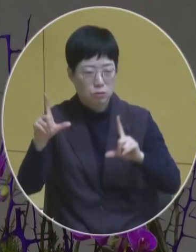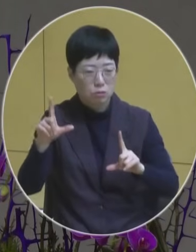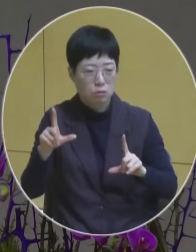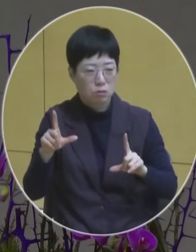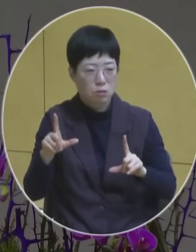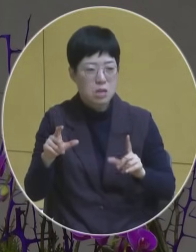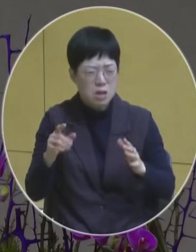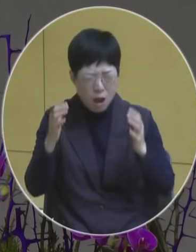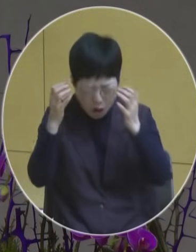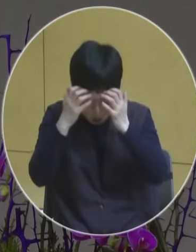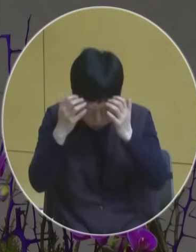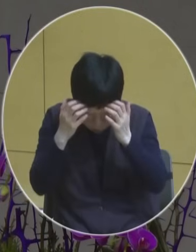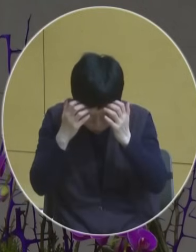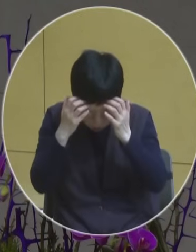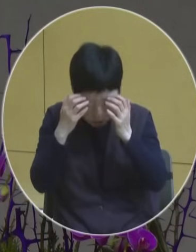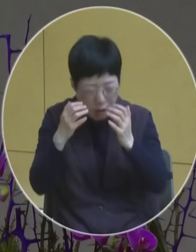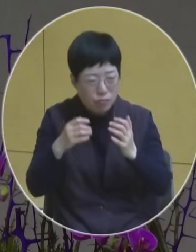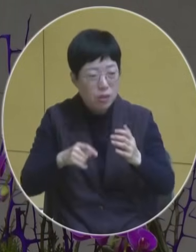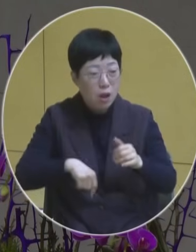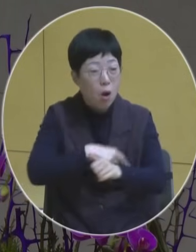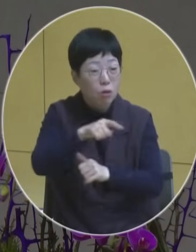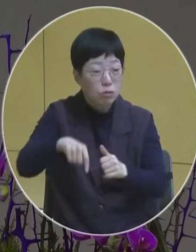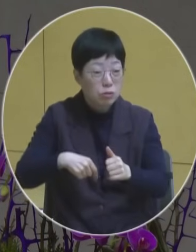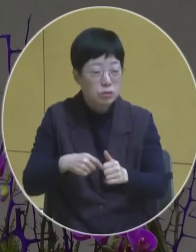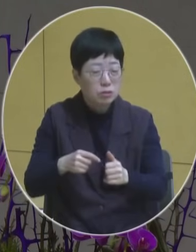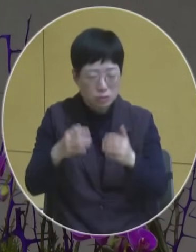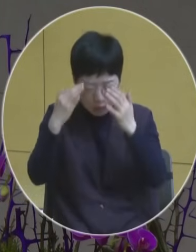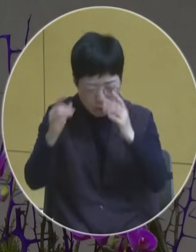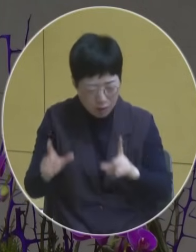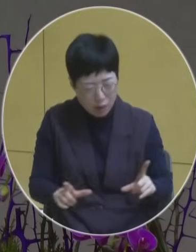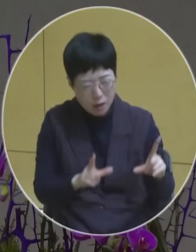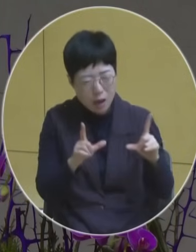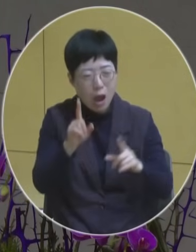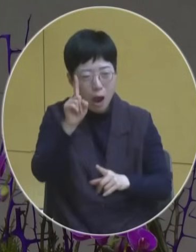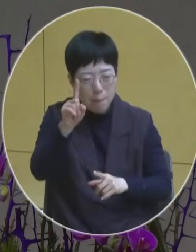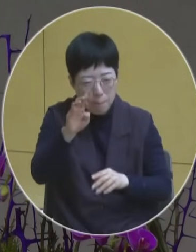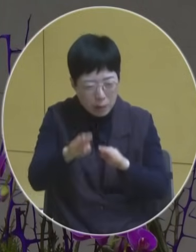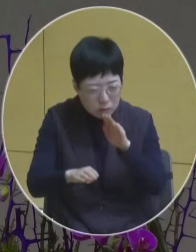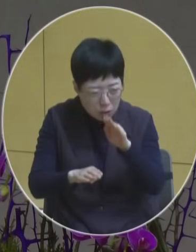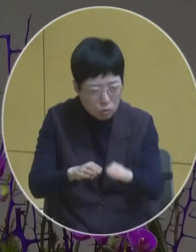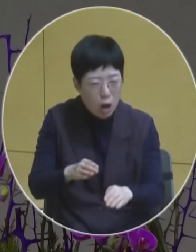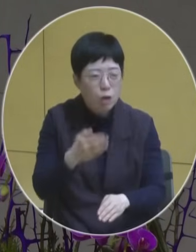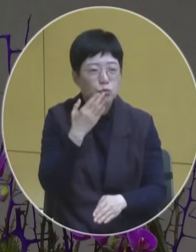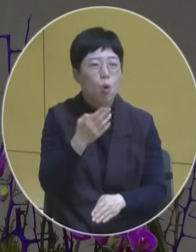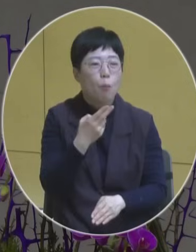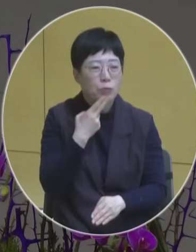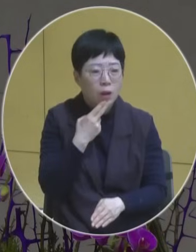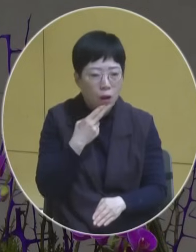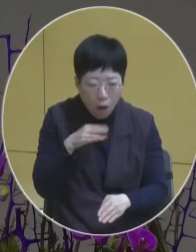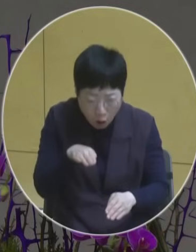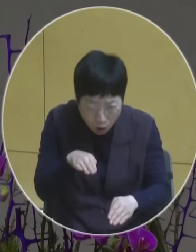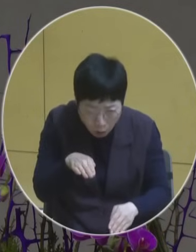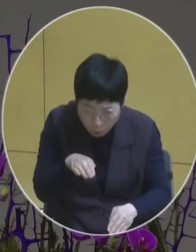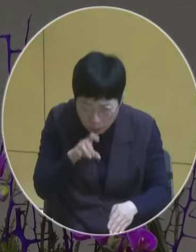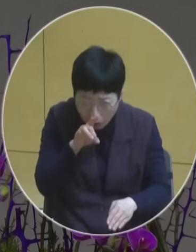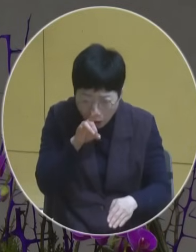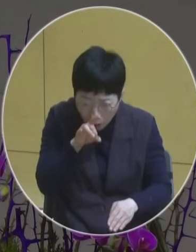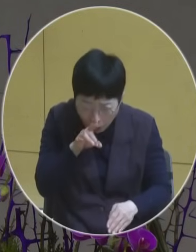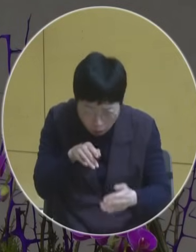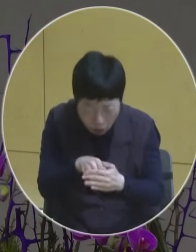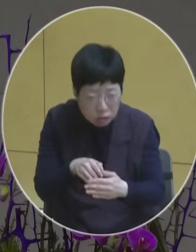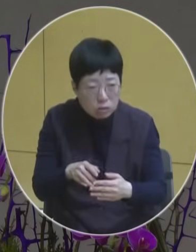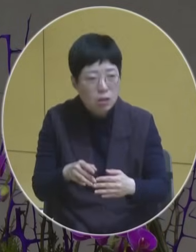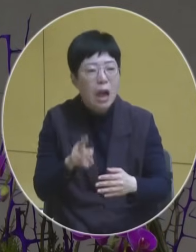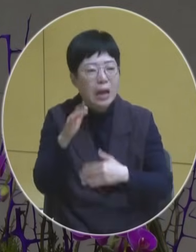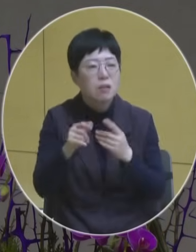봅니다. 시련과 고난이 우리의 삶을 뒤엎고 우리로 하여금 삶에 있어서 한 발짝도 나가지 못하게 만들 때에 하나님